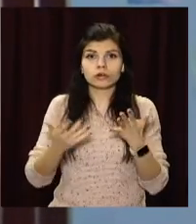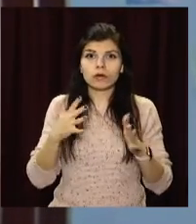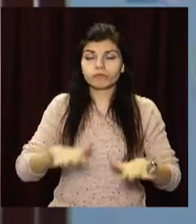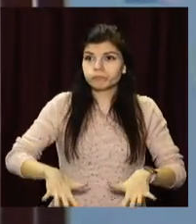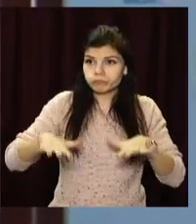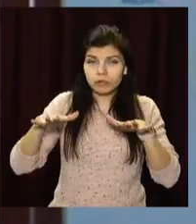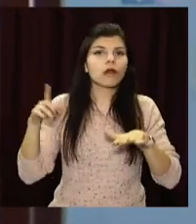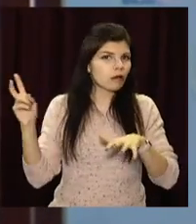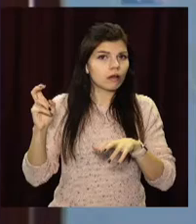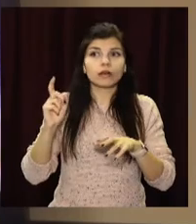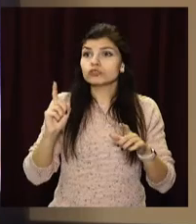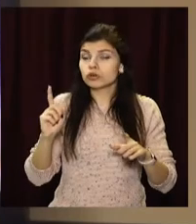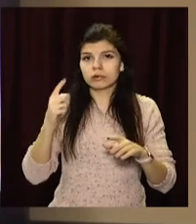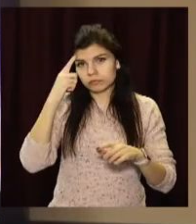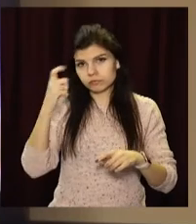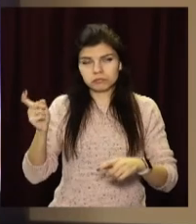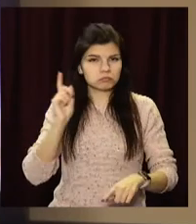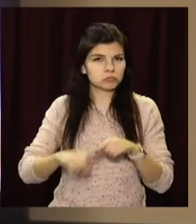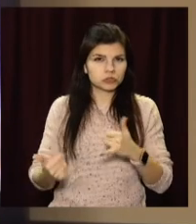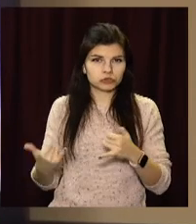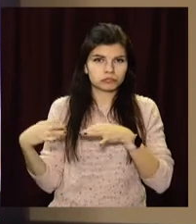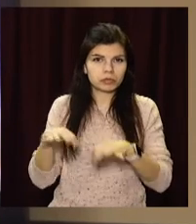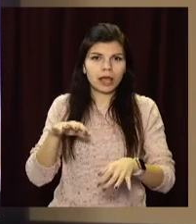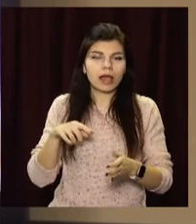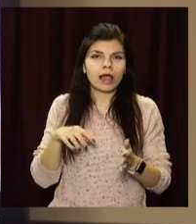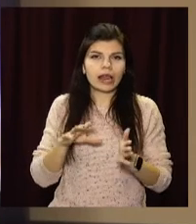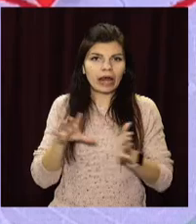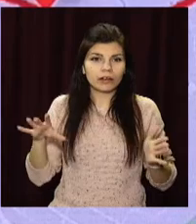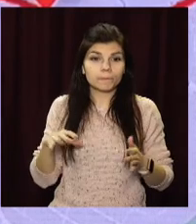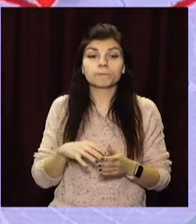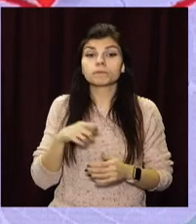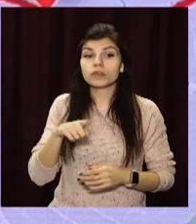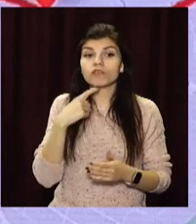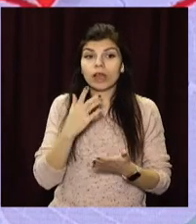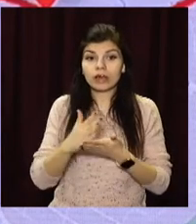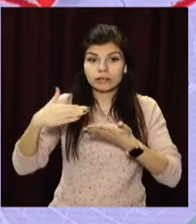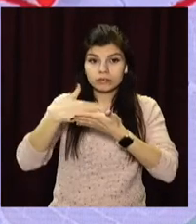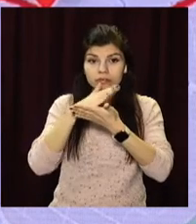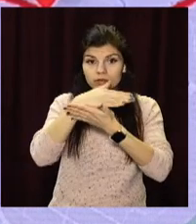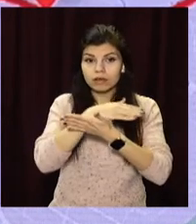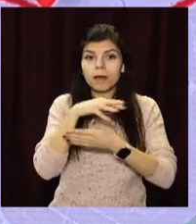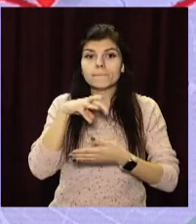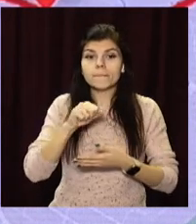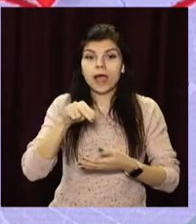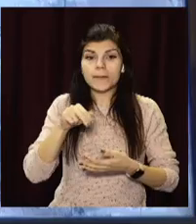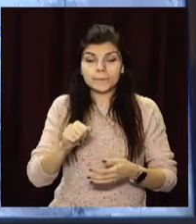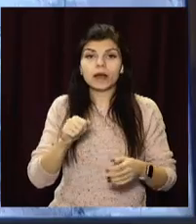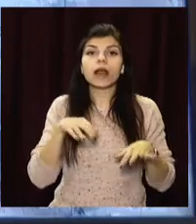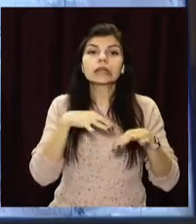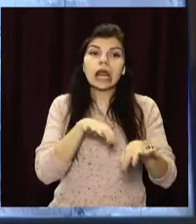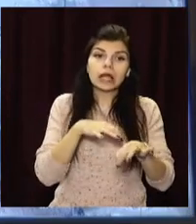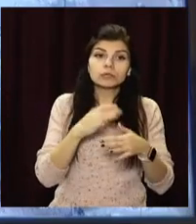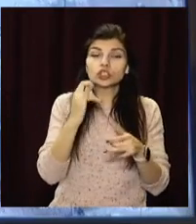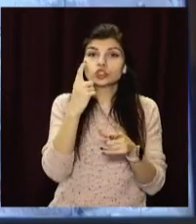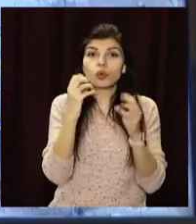затоплюють, то реагують дуже швидко. У єдиній диспетчерській службі є й інтерактивна мапа громадського транспорту та 110